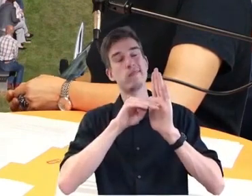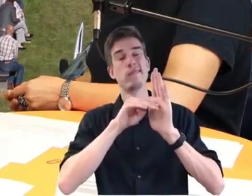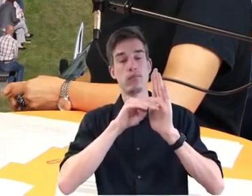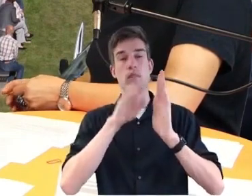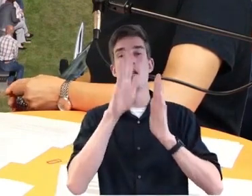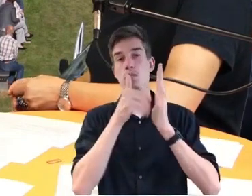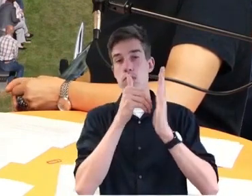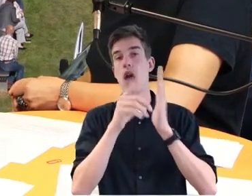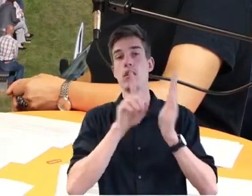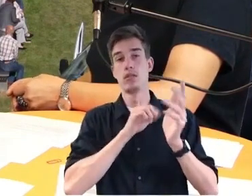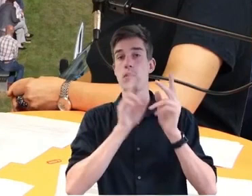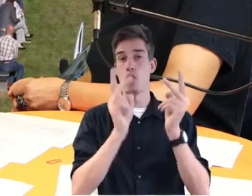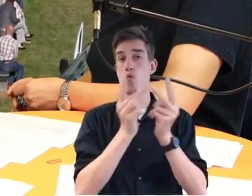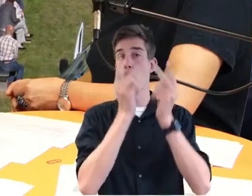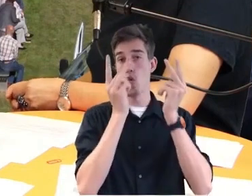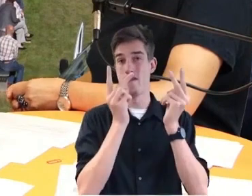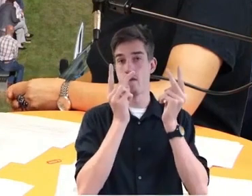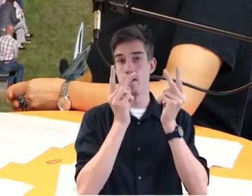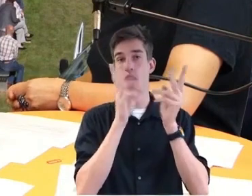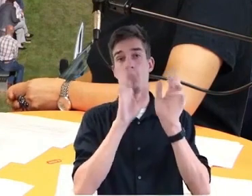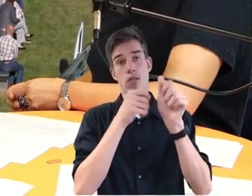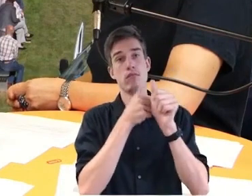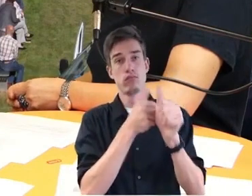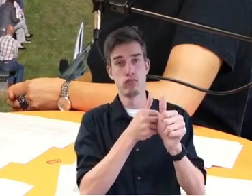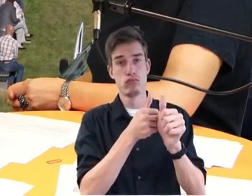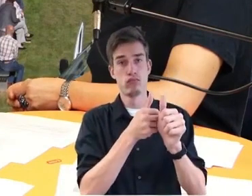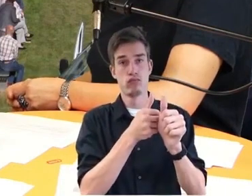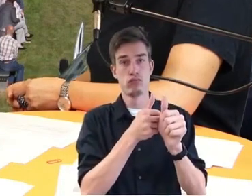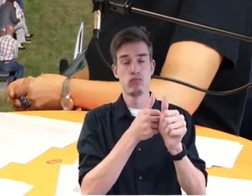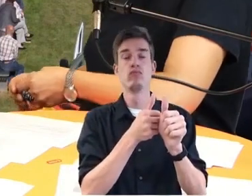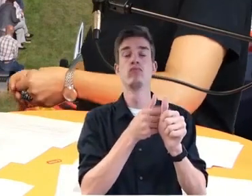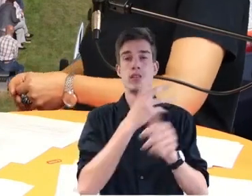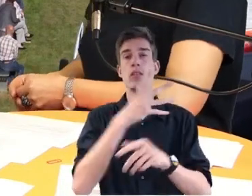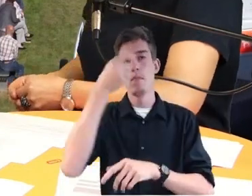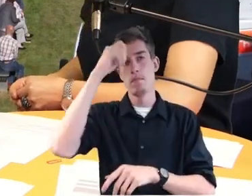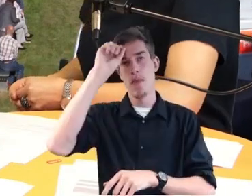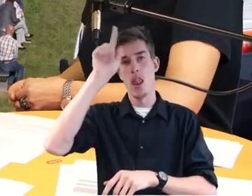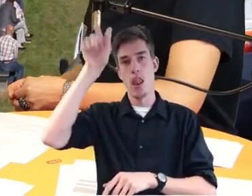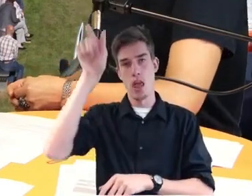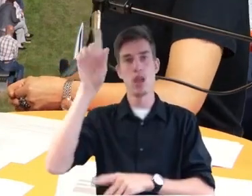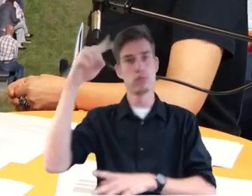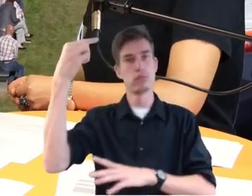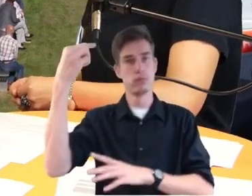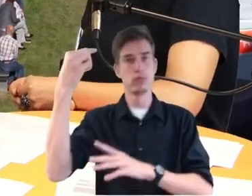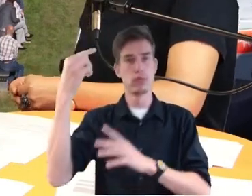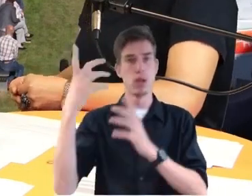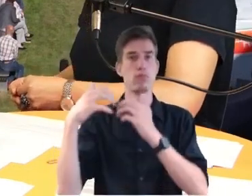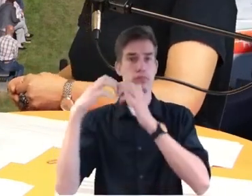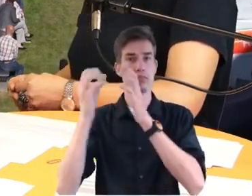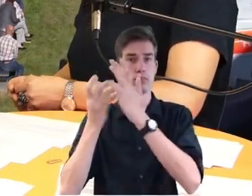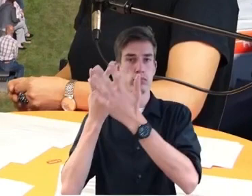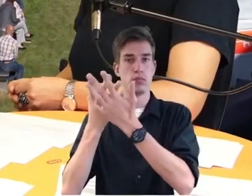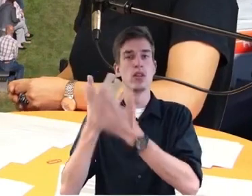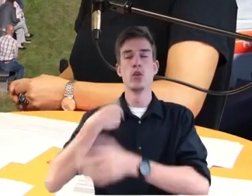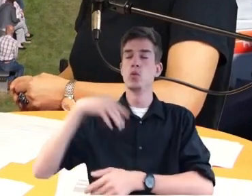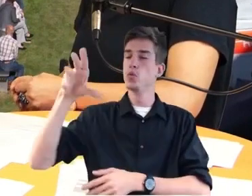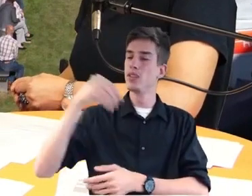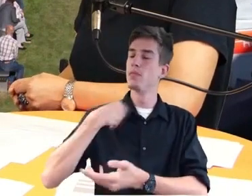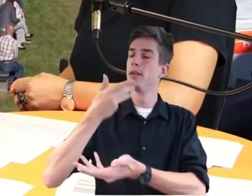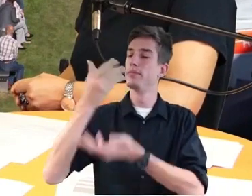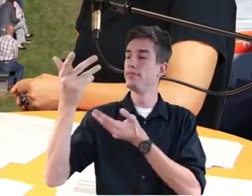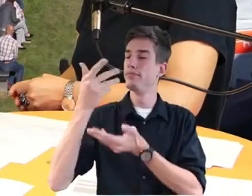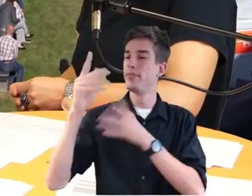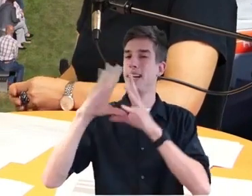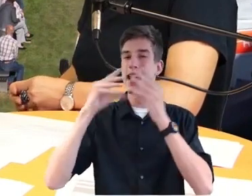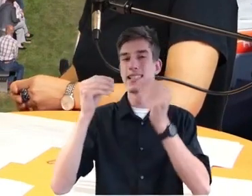Krankenhausalarmplanung veröffentlicht, dessen Herausgeber der Detlef Schwozinski aus Berlin ist. Den haben wir damals 2000 Kliniken